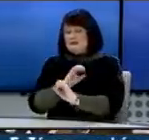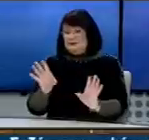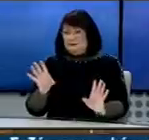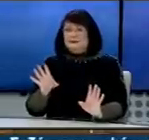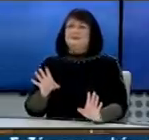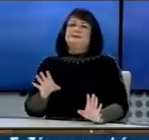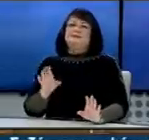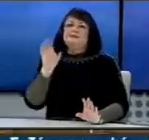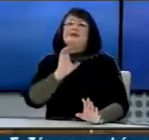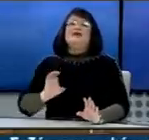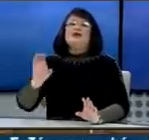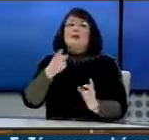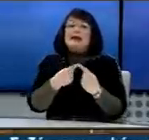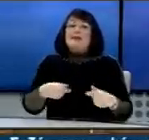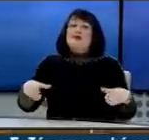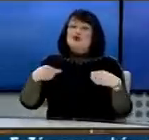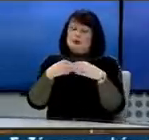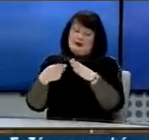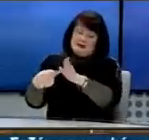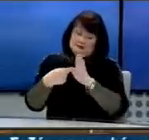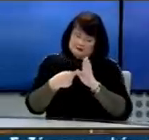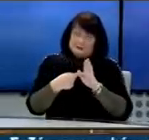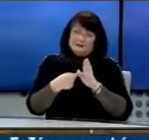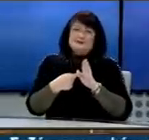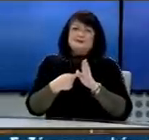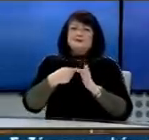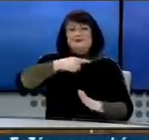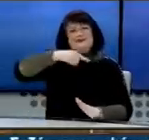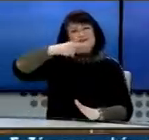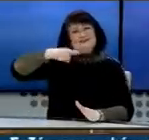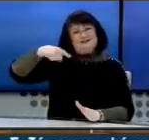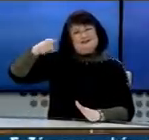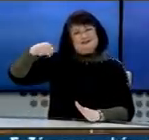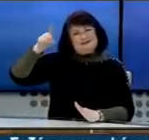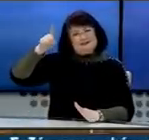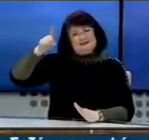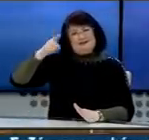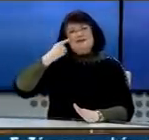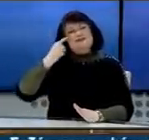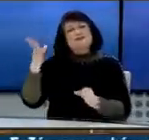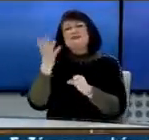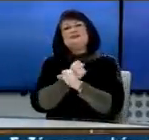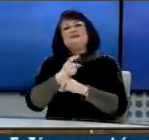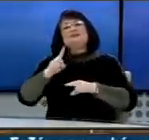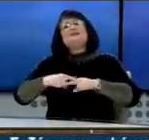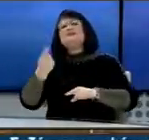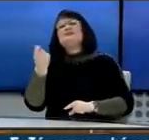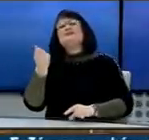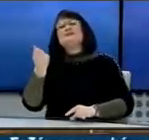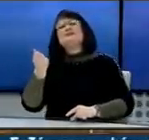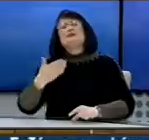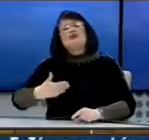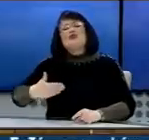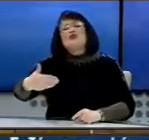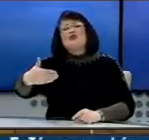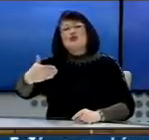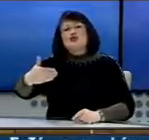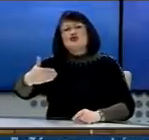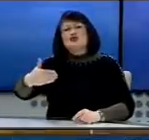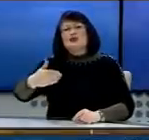προχθές από την Ευρωπαϊκή Επιτροπή δείχνει τις επιδόσεις της ελληνικής οικονομίας